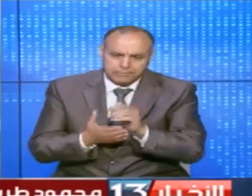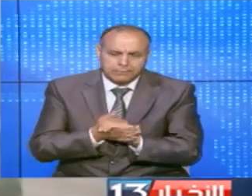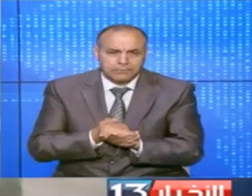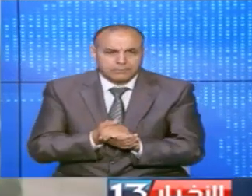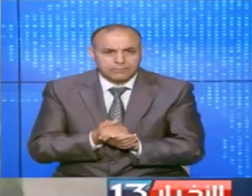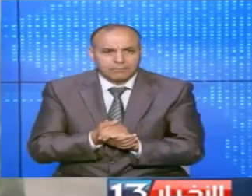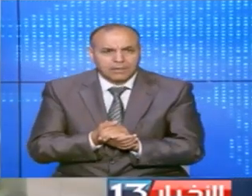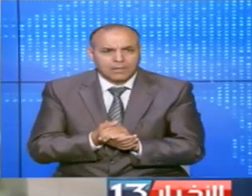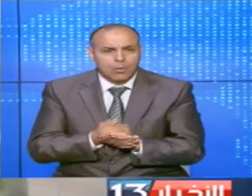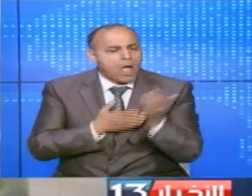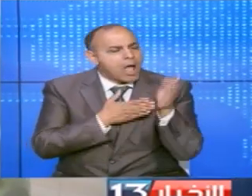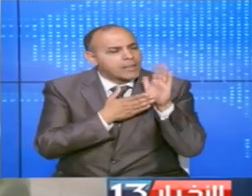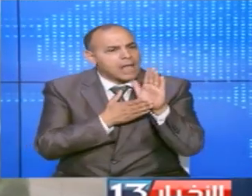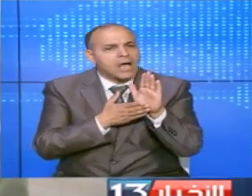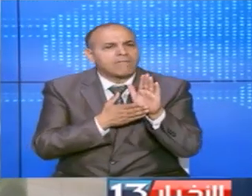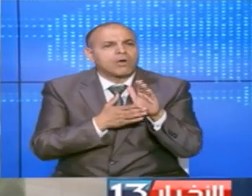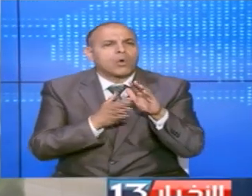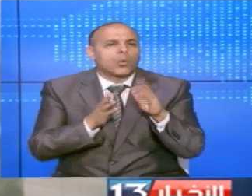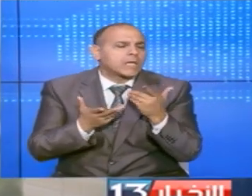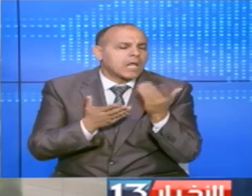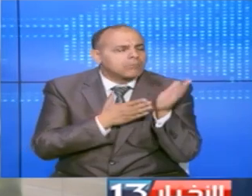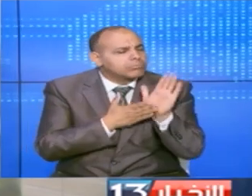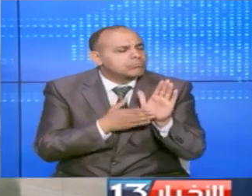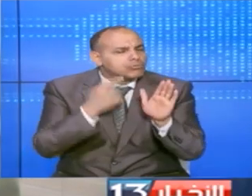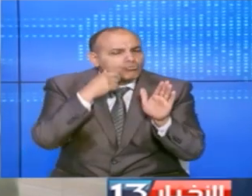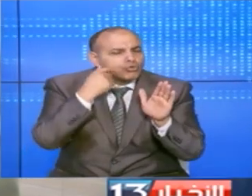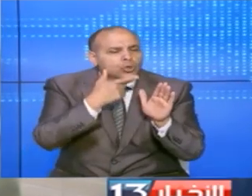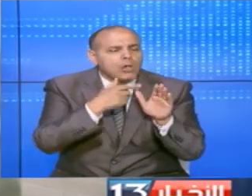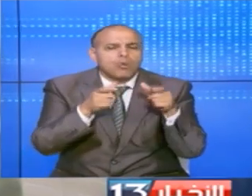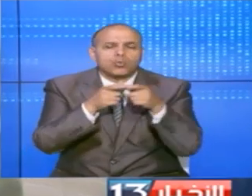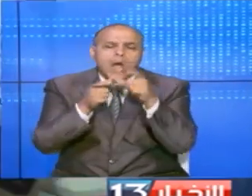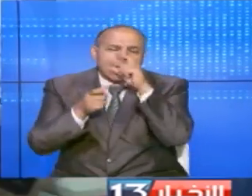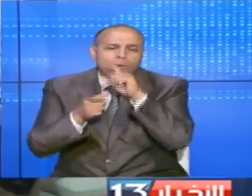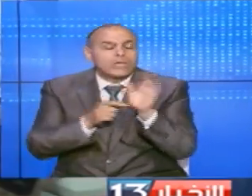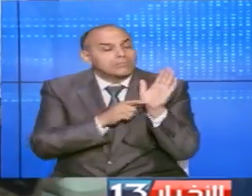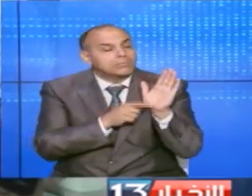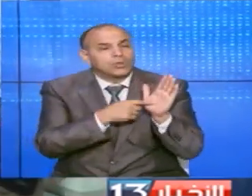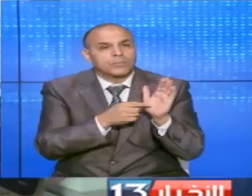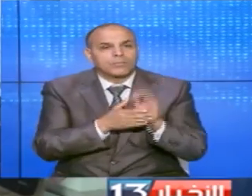والتعريف به في مختلف البلدان العربيه